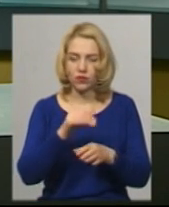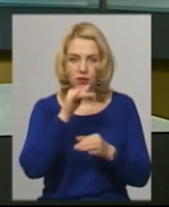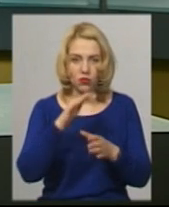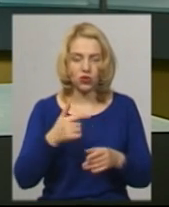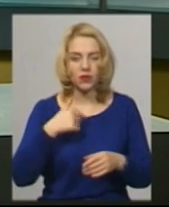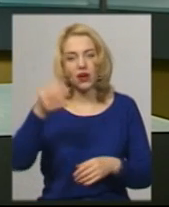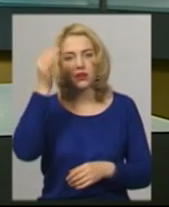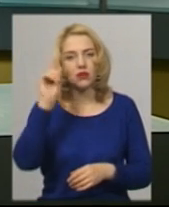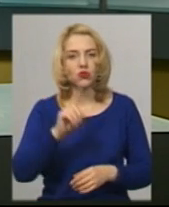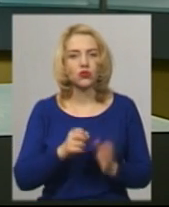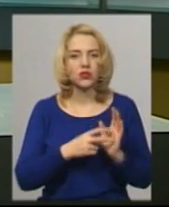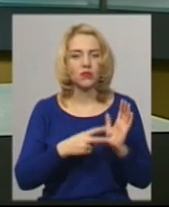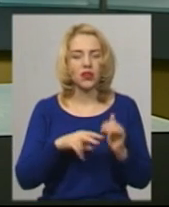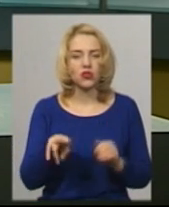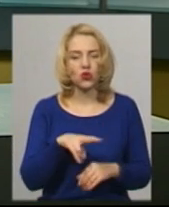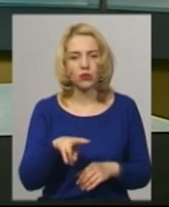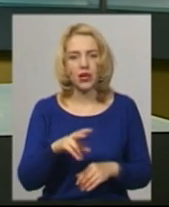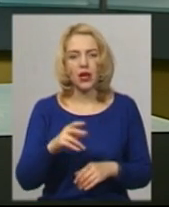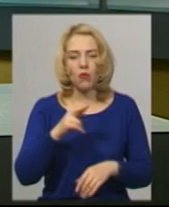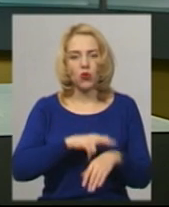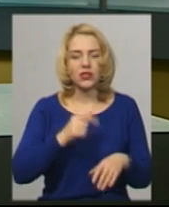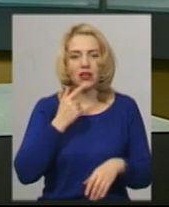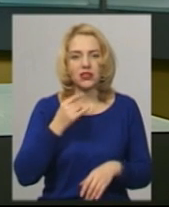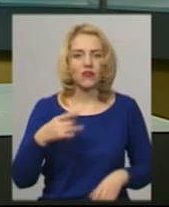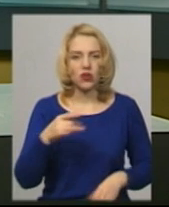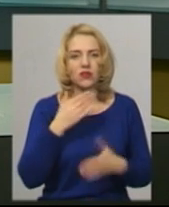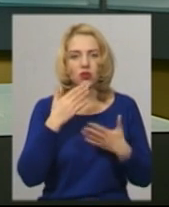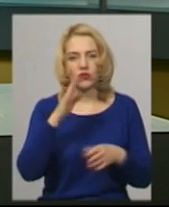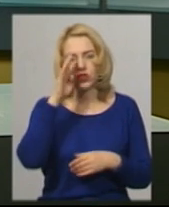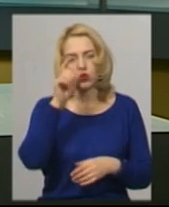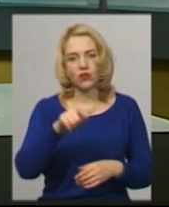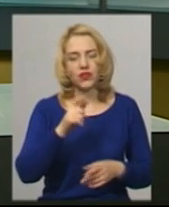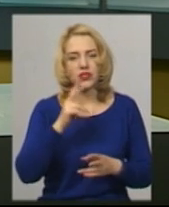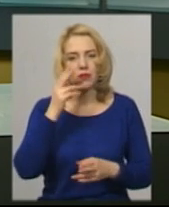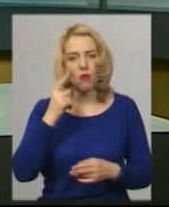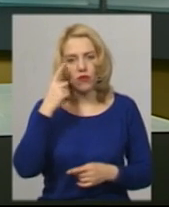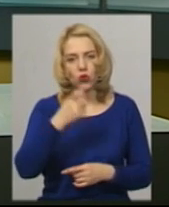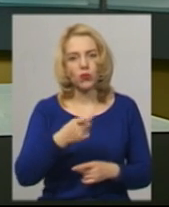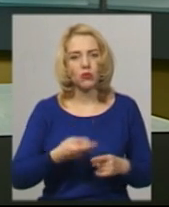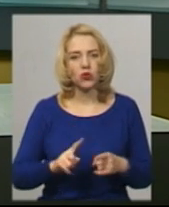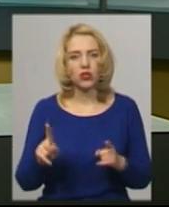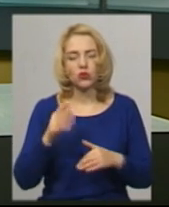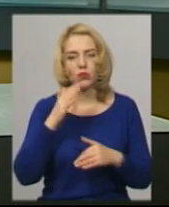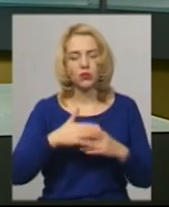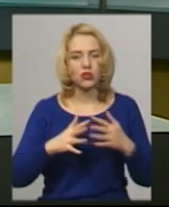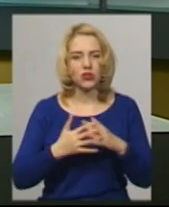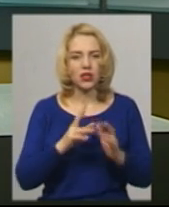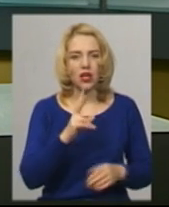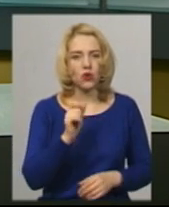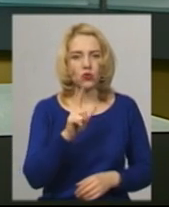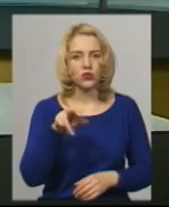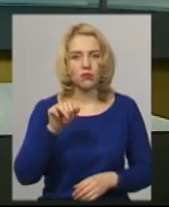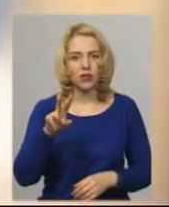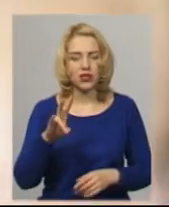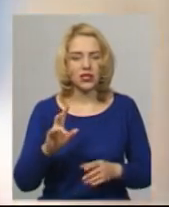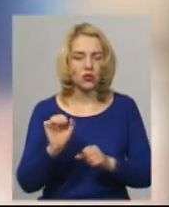Нагадаю, 17 листопада до поліції Красилівського району звернувся чоловік з повідомленням про те, що поблизу села Кузьмин він зупинив